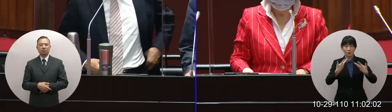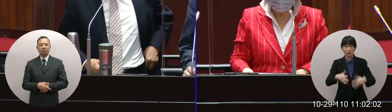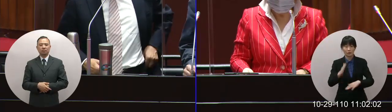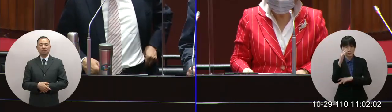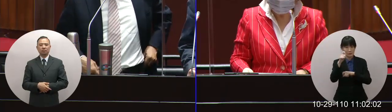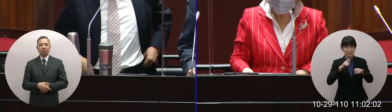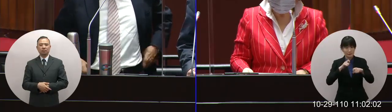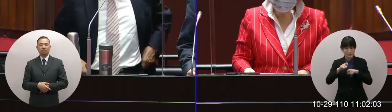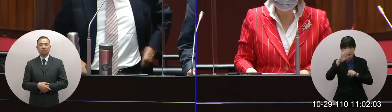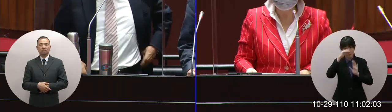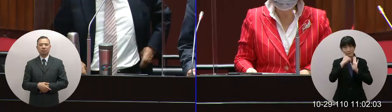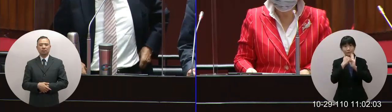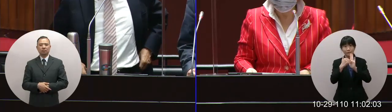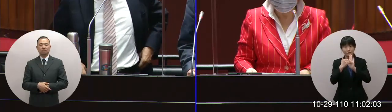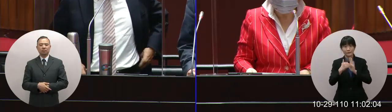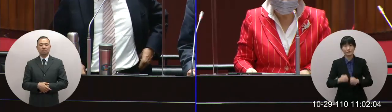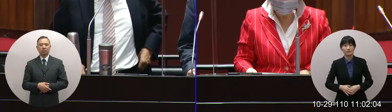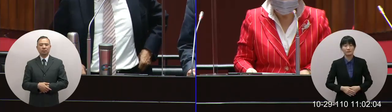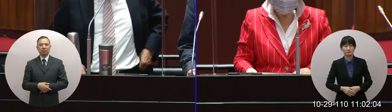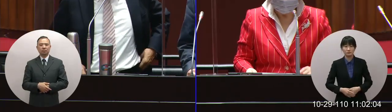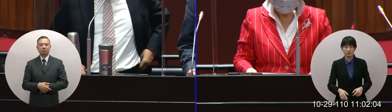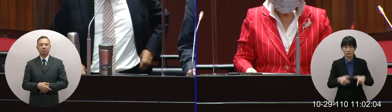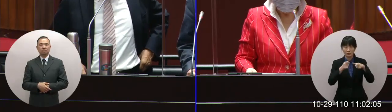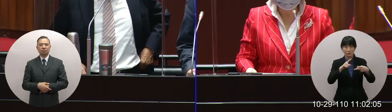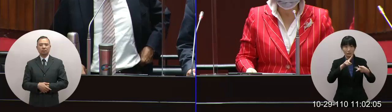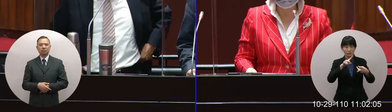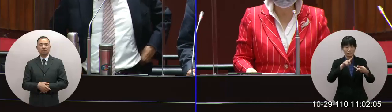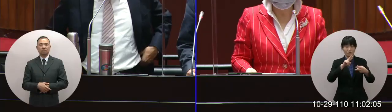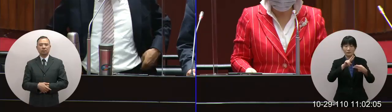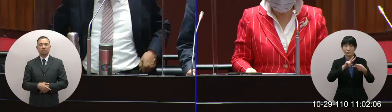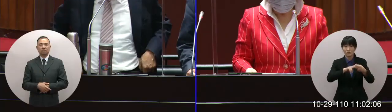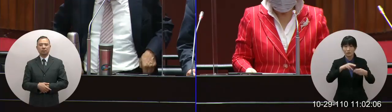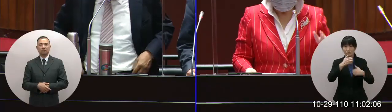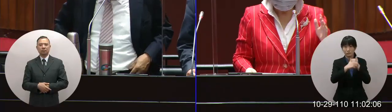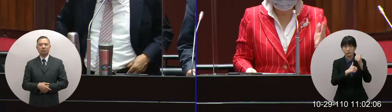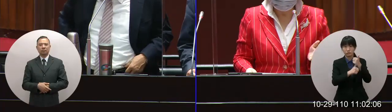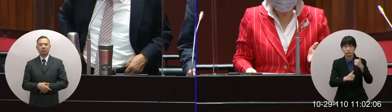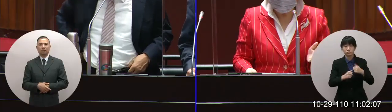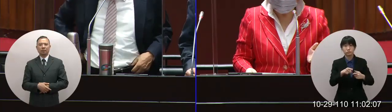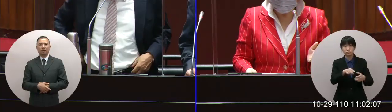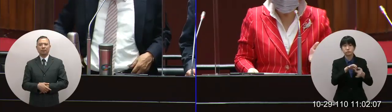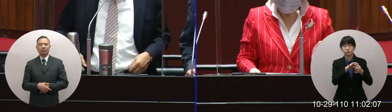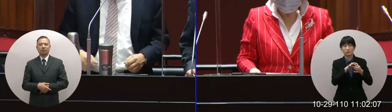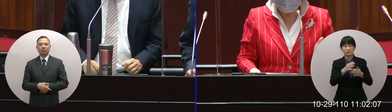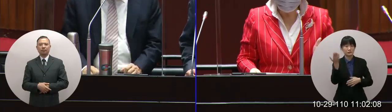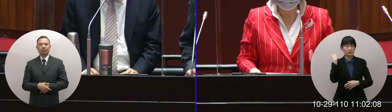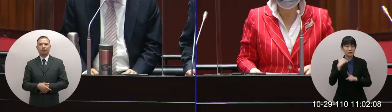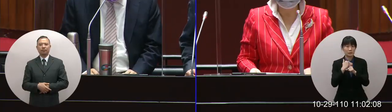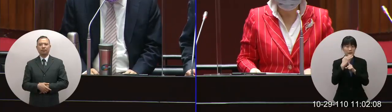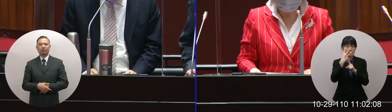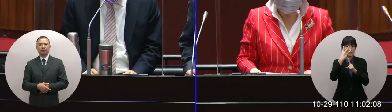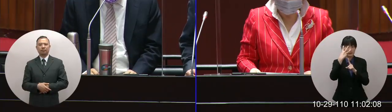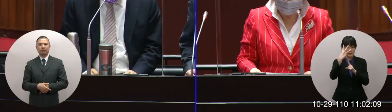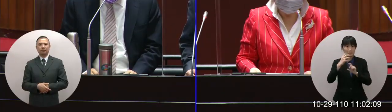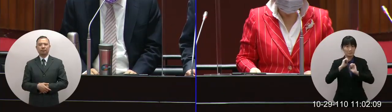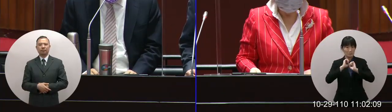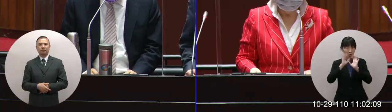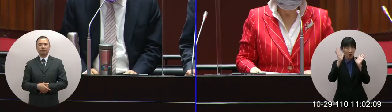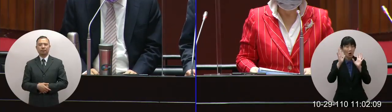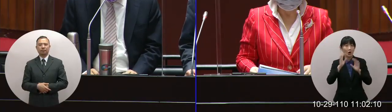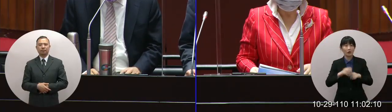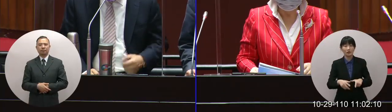展，其实都是围绕着公共卫生。因此，我们可以从三级预防的公共卫生的理